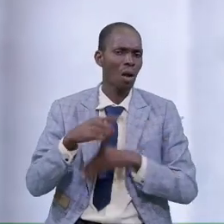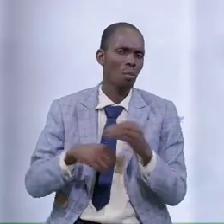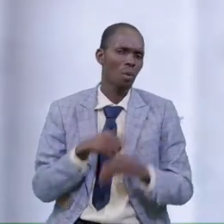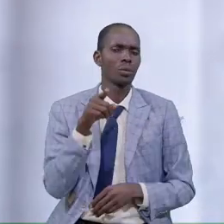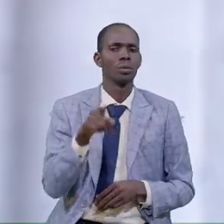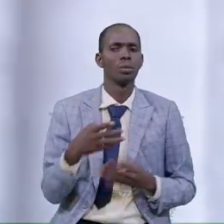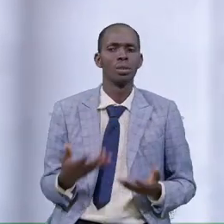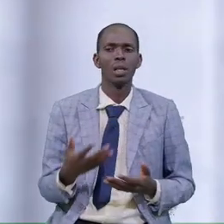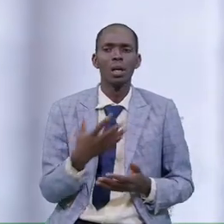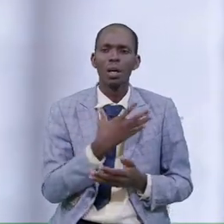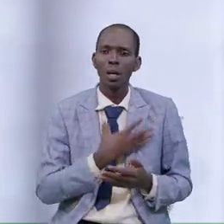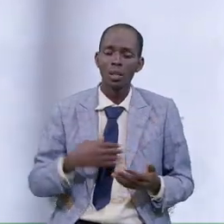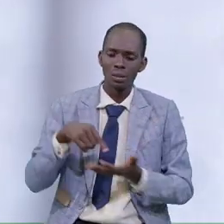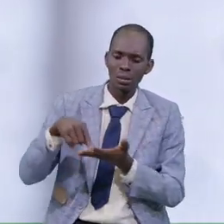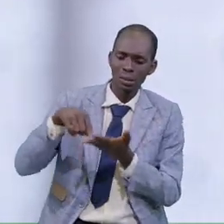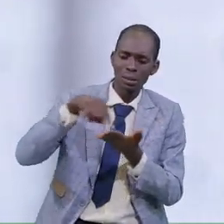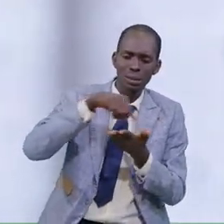Tel et tel.